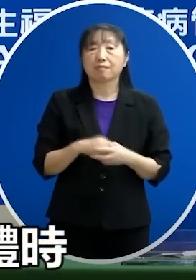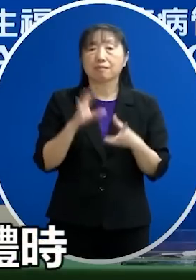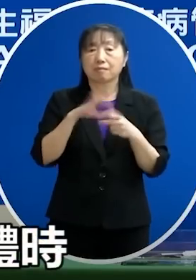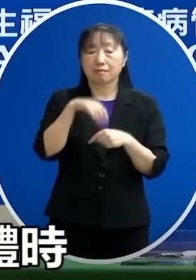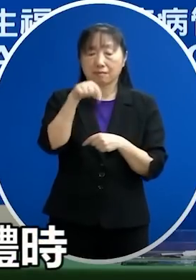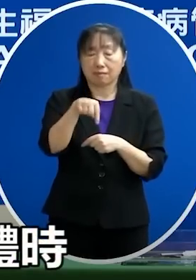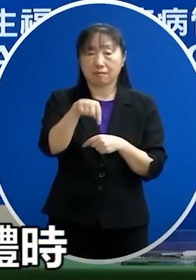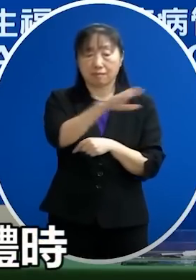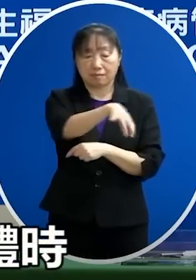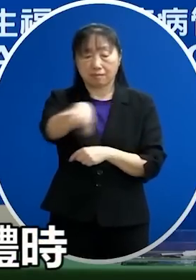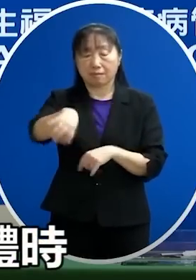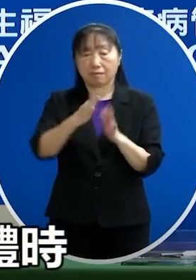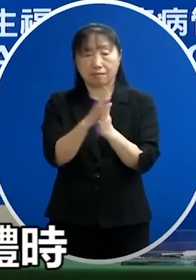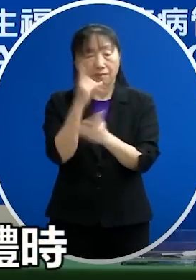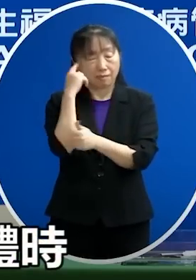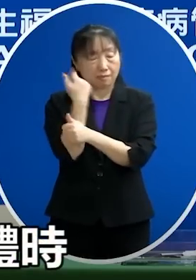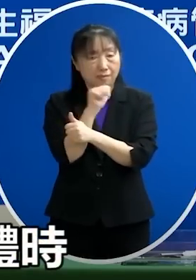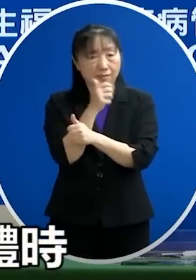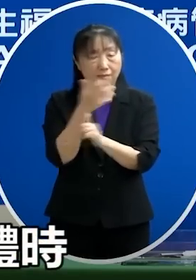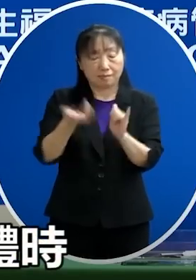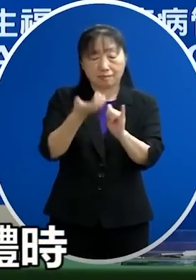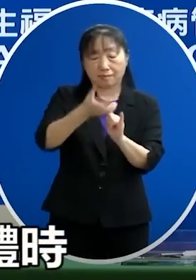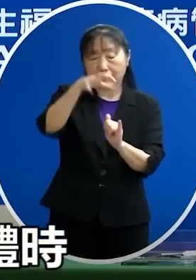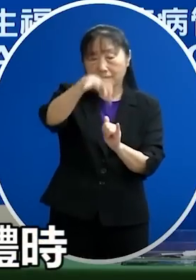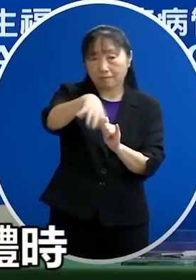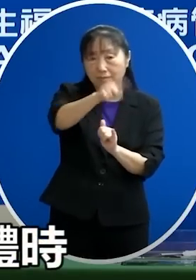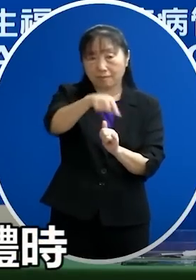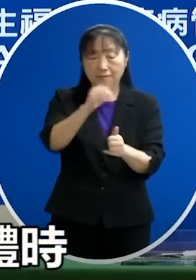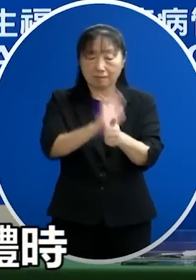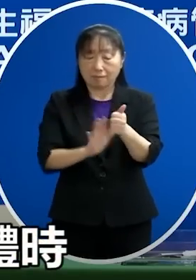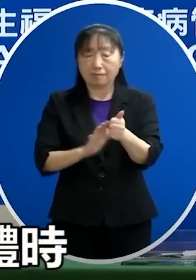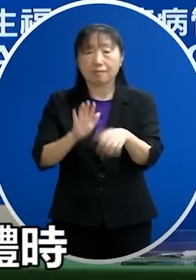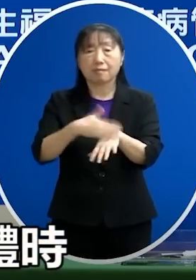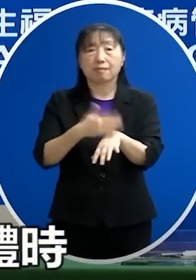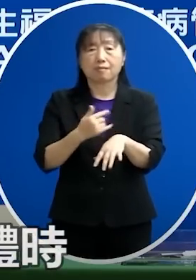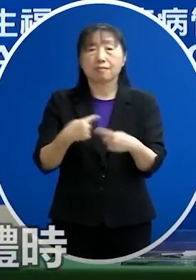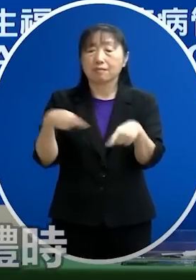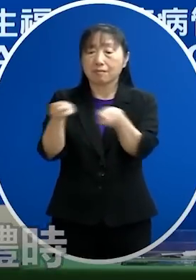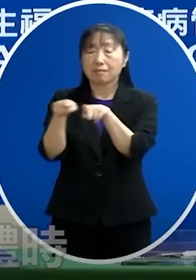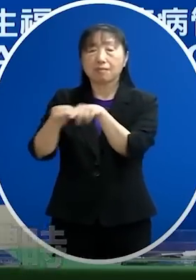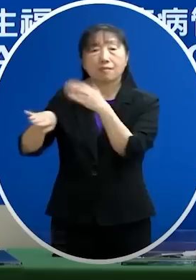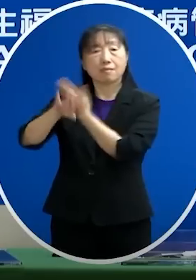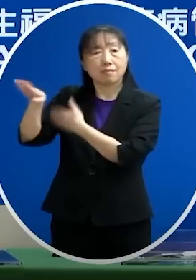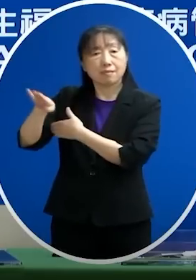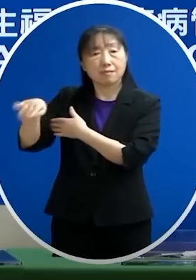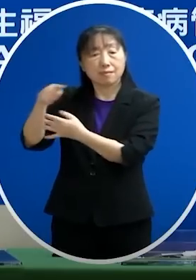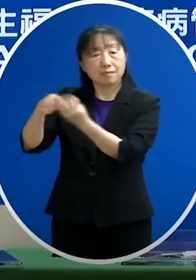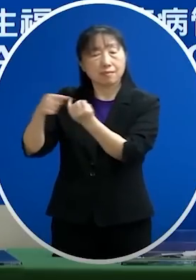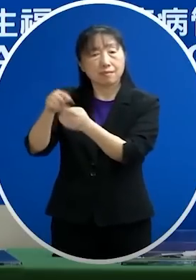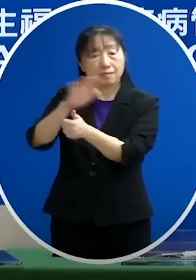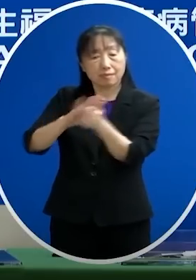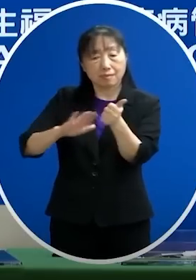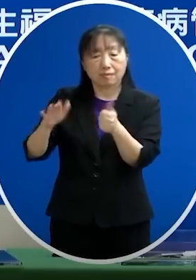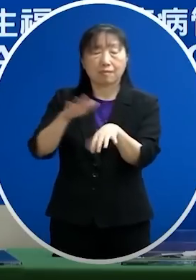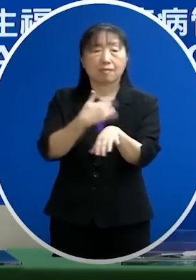人，各地方还考量火化场的量能负荷，在不影响火化场日常工作的情形之